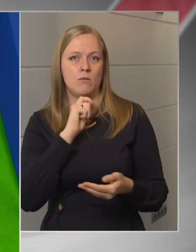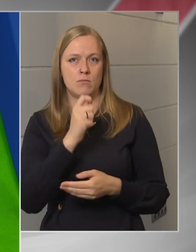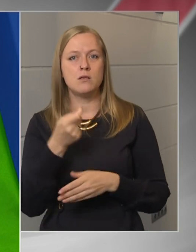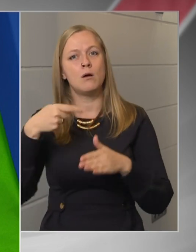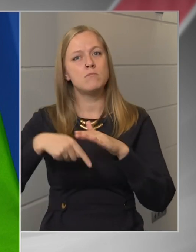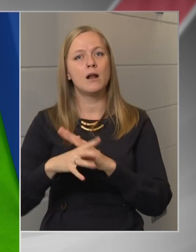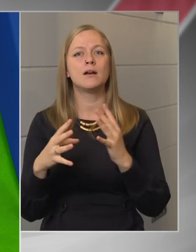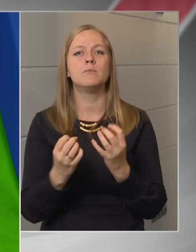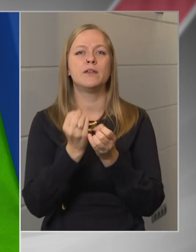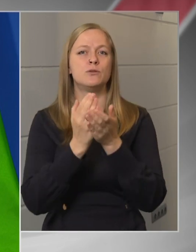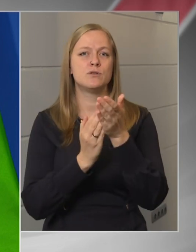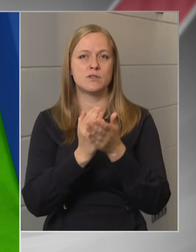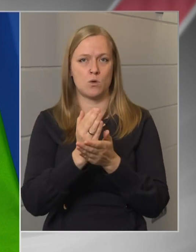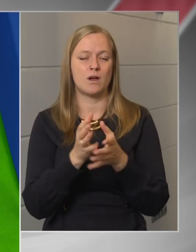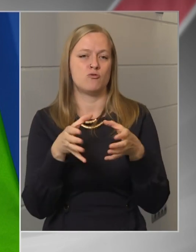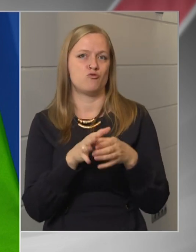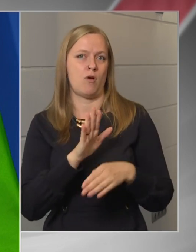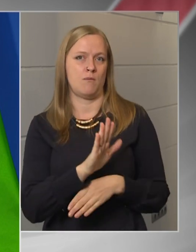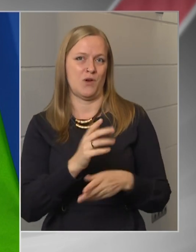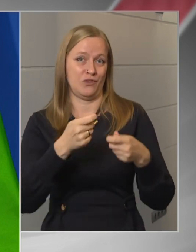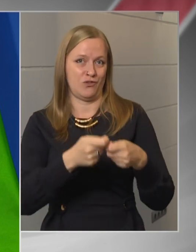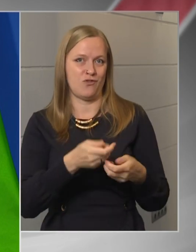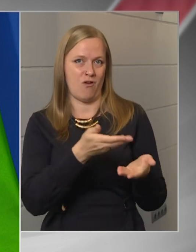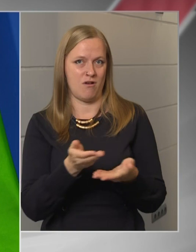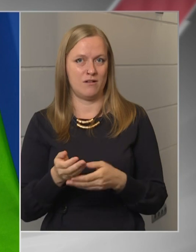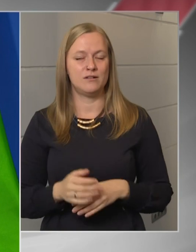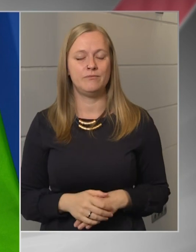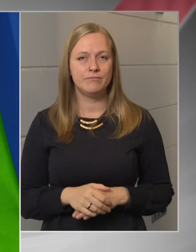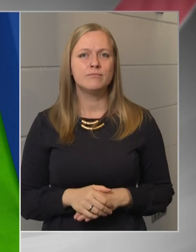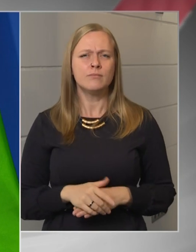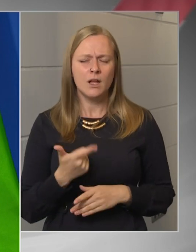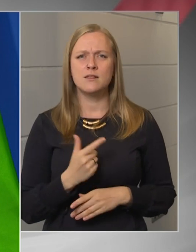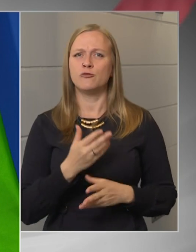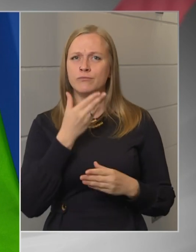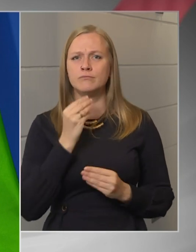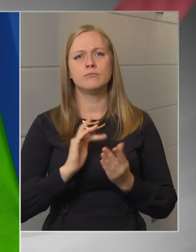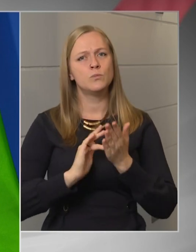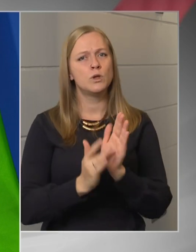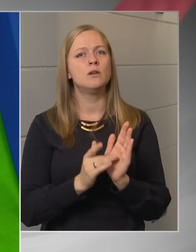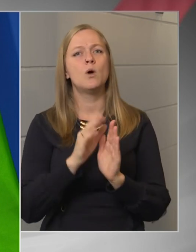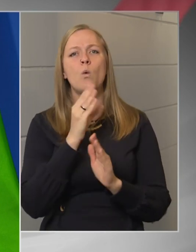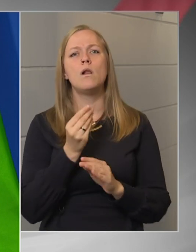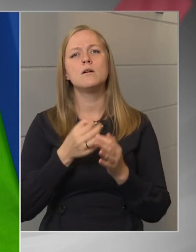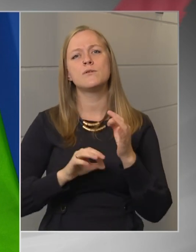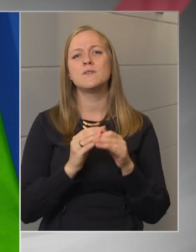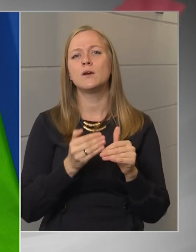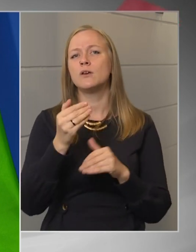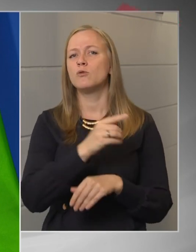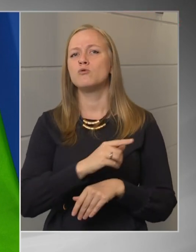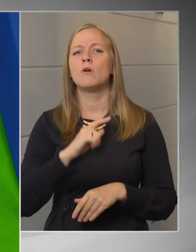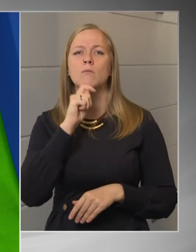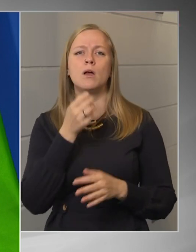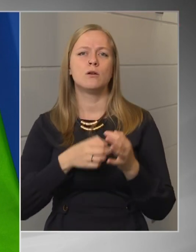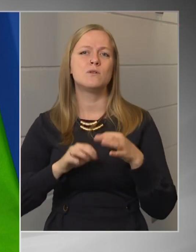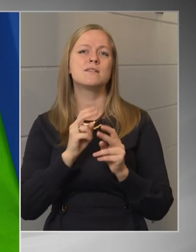Magyar Barlangi Mentőszolgálat csapatának tagjai. Az is beszédes, azt hiszem, hogy Alaszországon kívül egyedül Magyarországnak